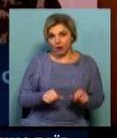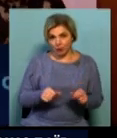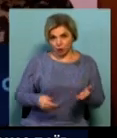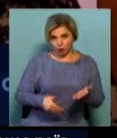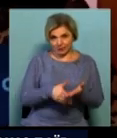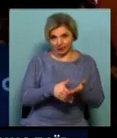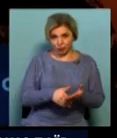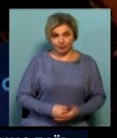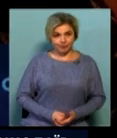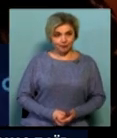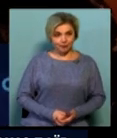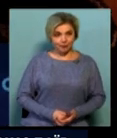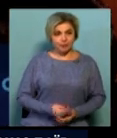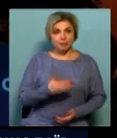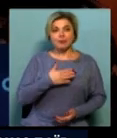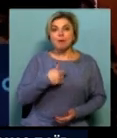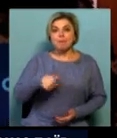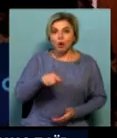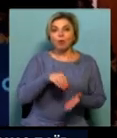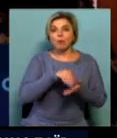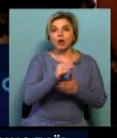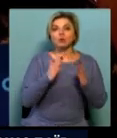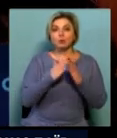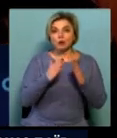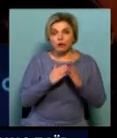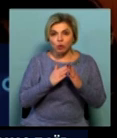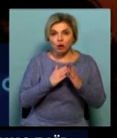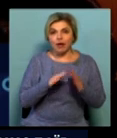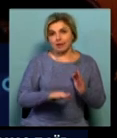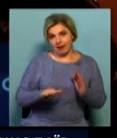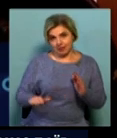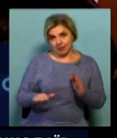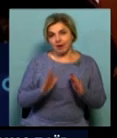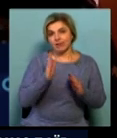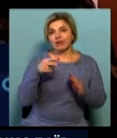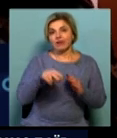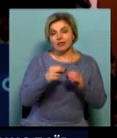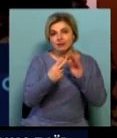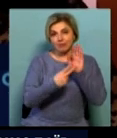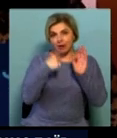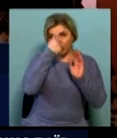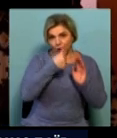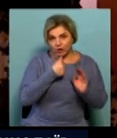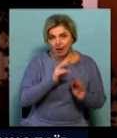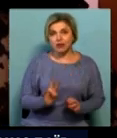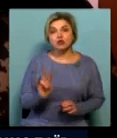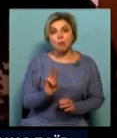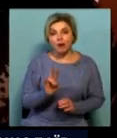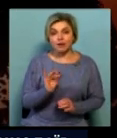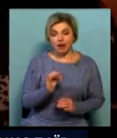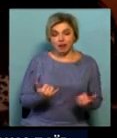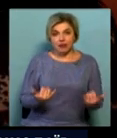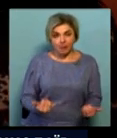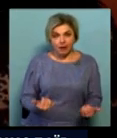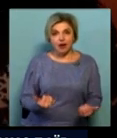Ми дом купили. Ми будинок придбали якби дітям в 17-му році, в листопаді. І ось